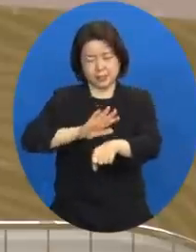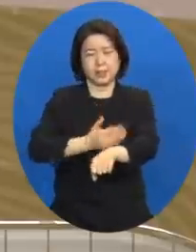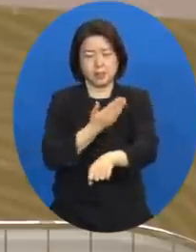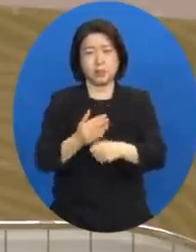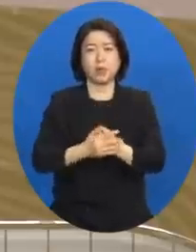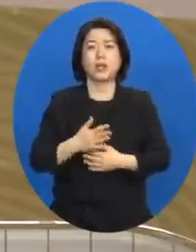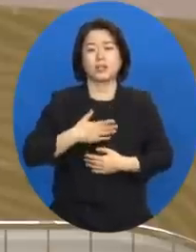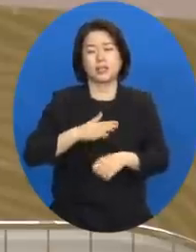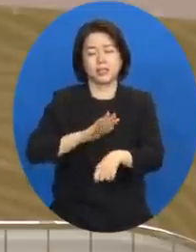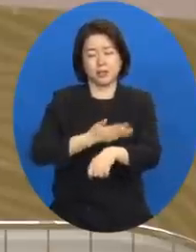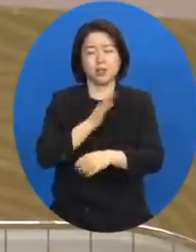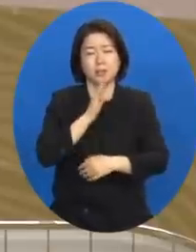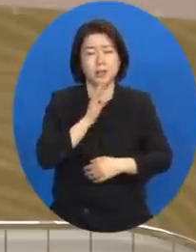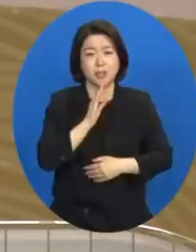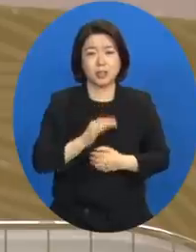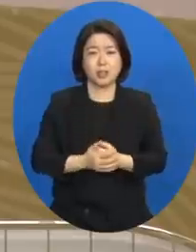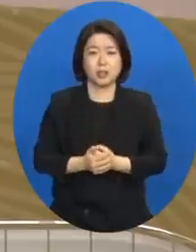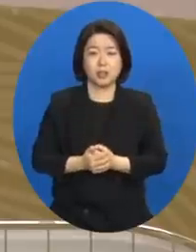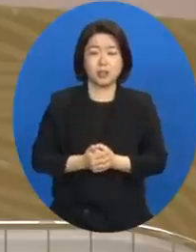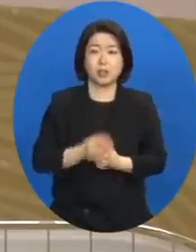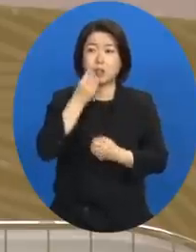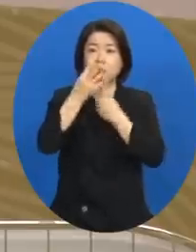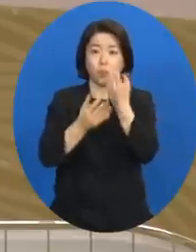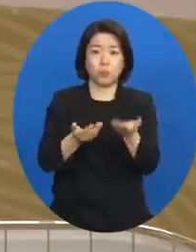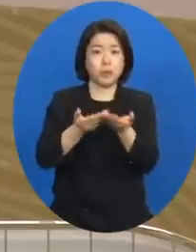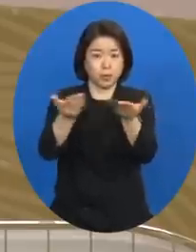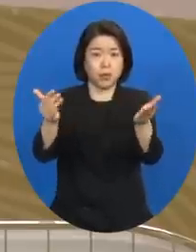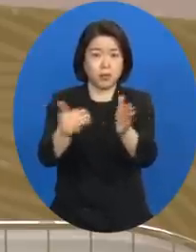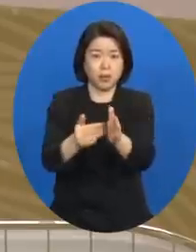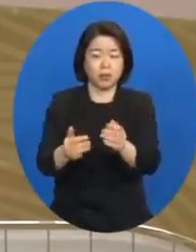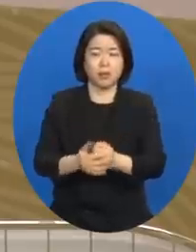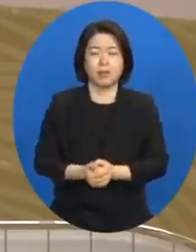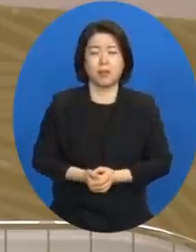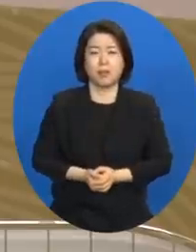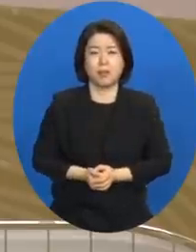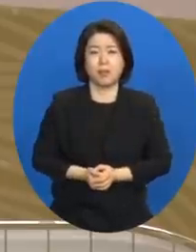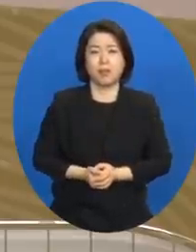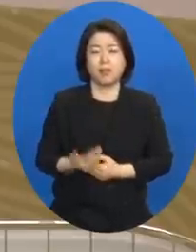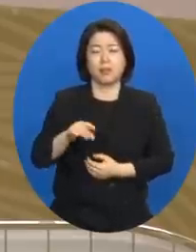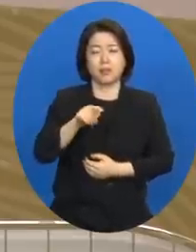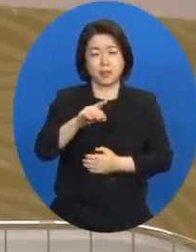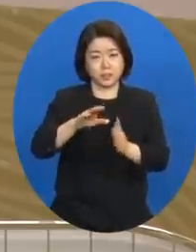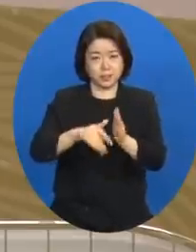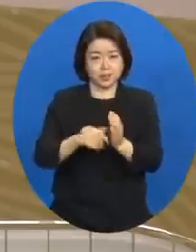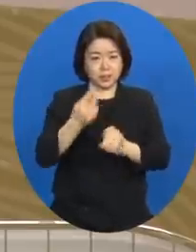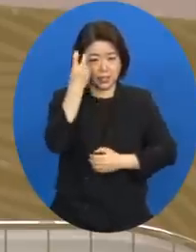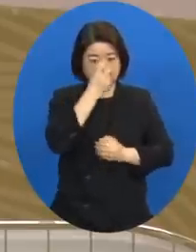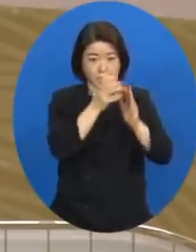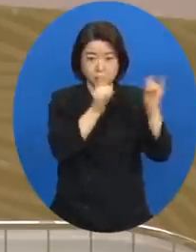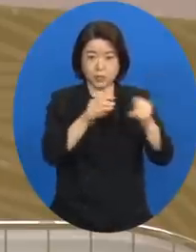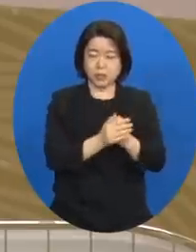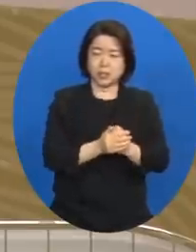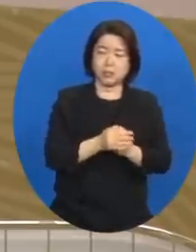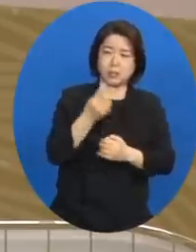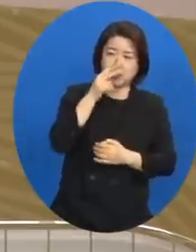제 잘못입니다. 그렇게 고백을 했어요. 그때 그 감리사님이